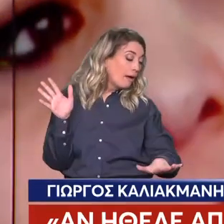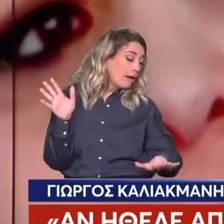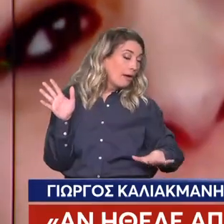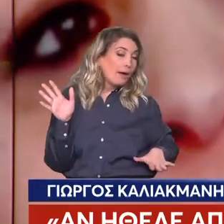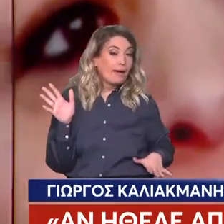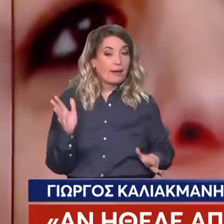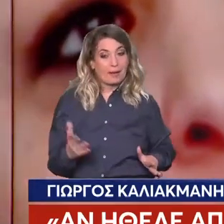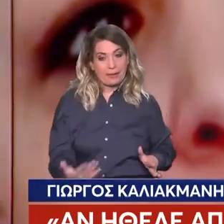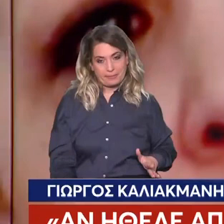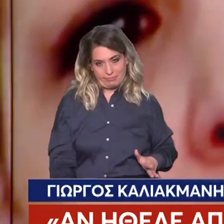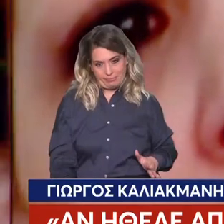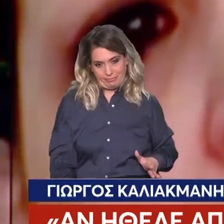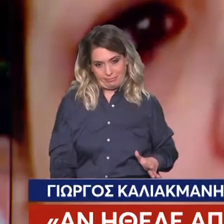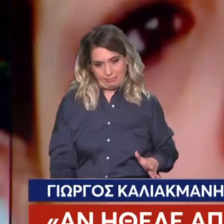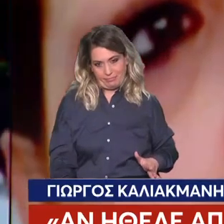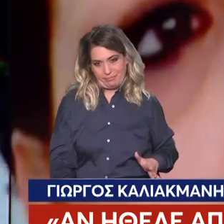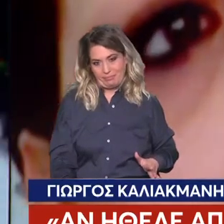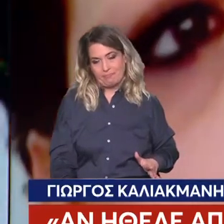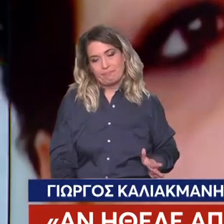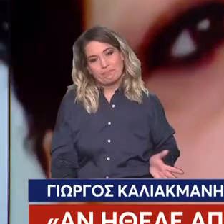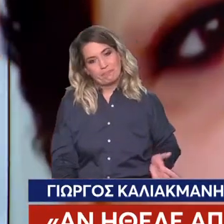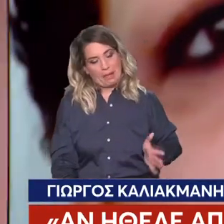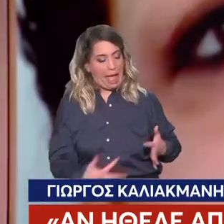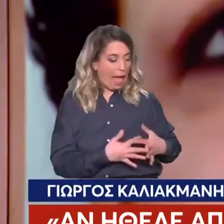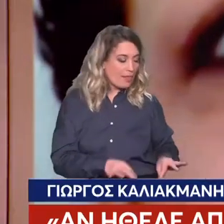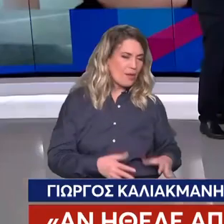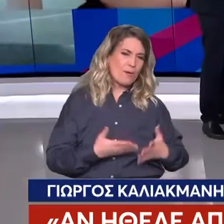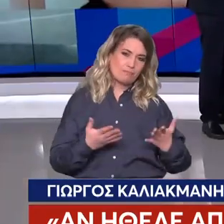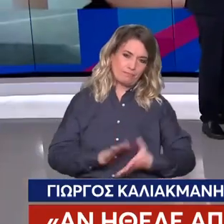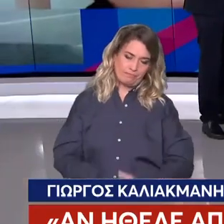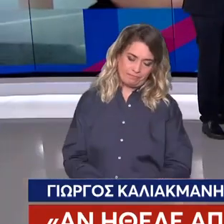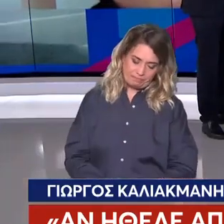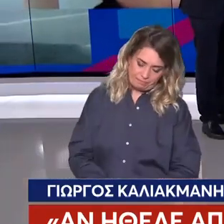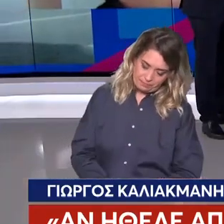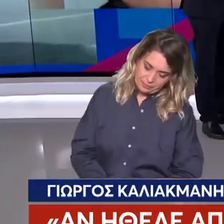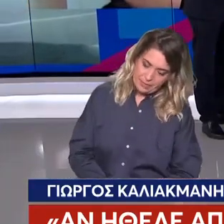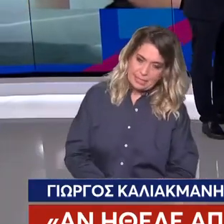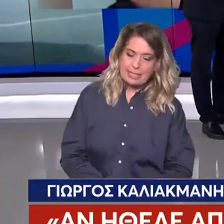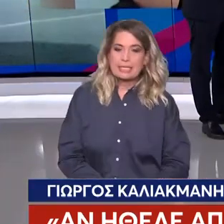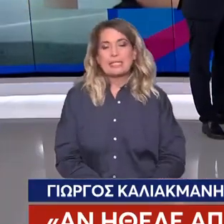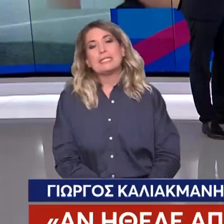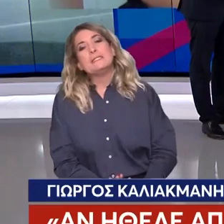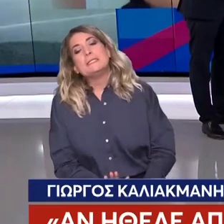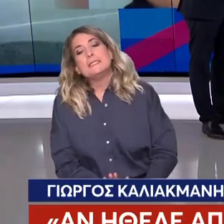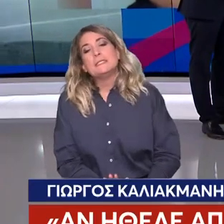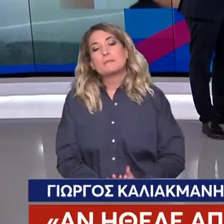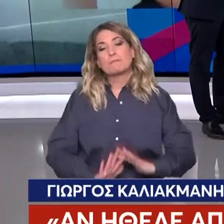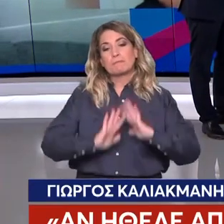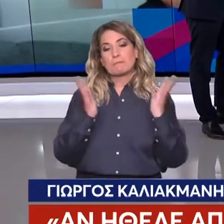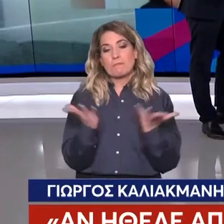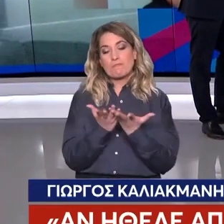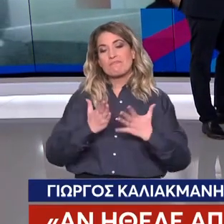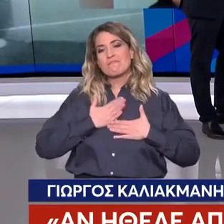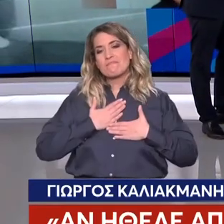μάτι. Τώρα, πώς θα εκμέρετε αυτό, είναι η εκτίμηση. Είναι άλλο θέμα. Ναι. Πιστέψε με όμως ότι κοιμάται με το ένα